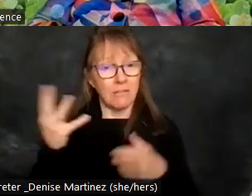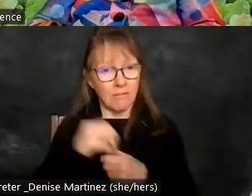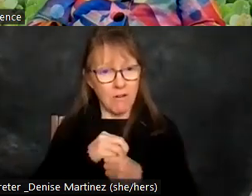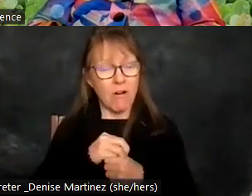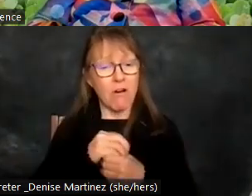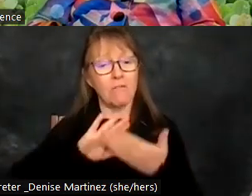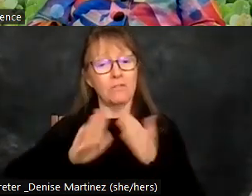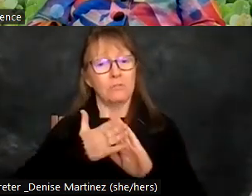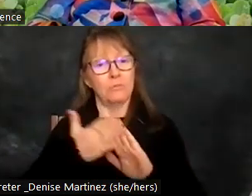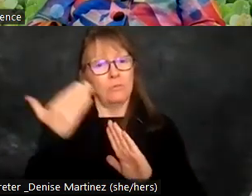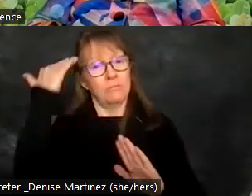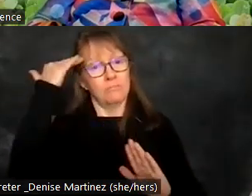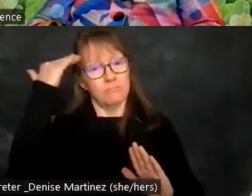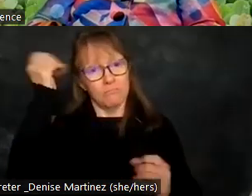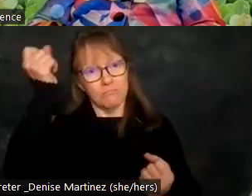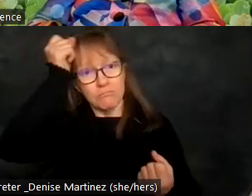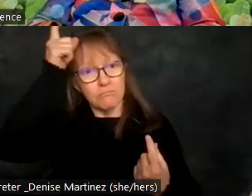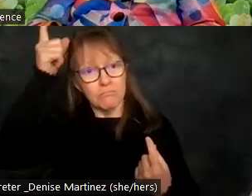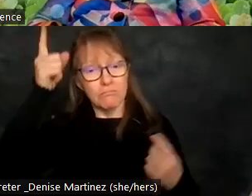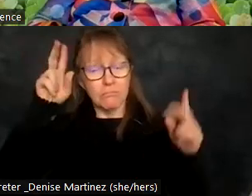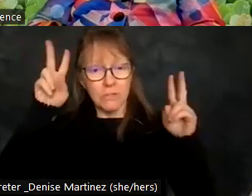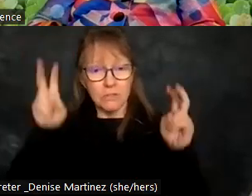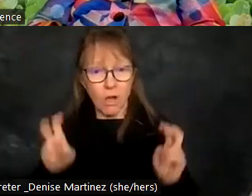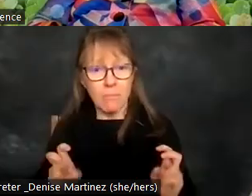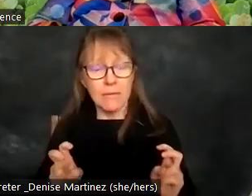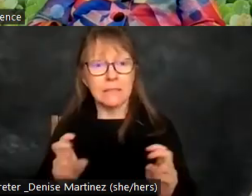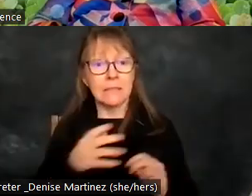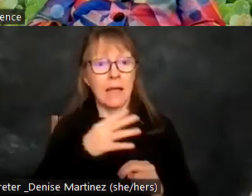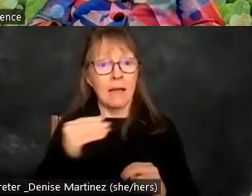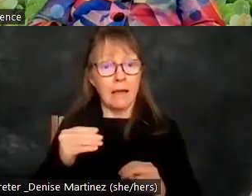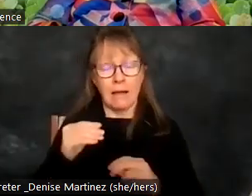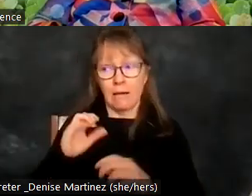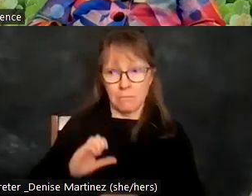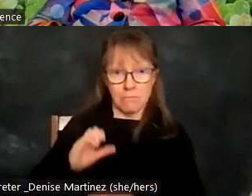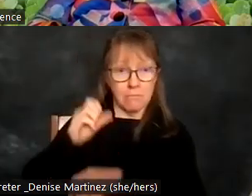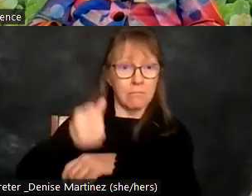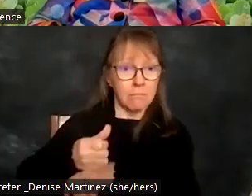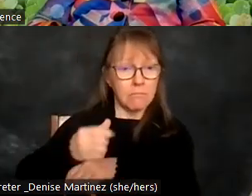et communauté est capable de comprendre et sujet ça est capable de comprendre